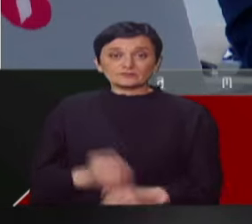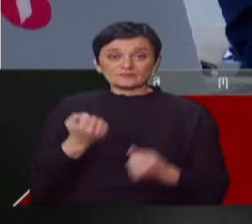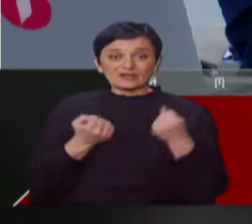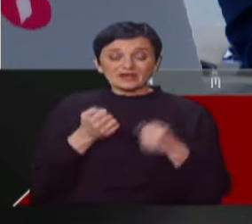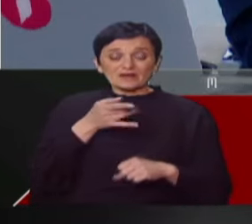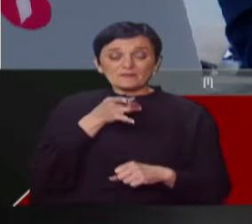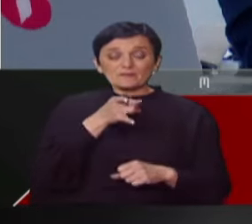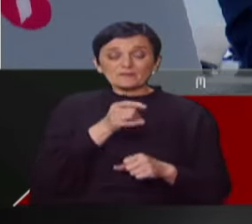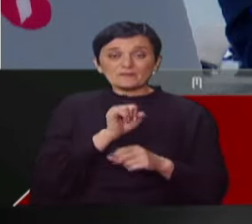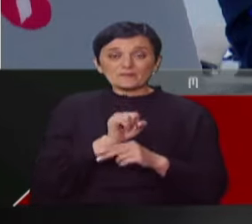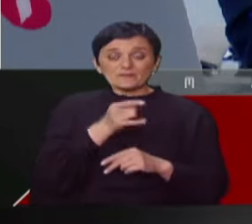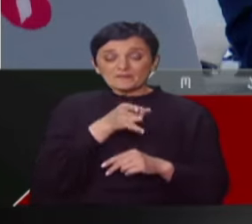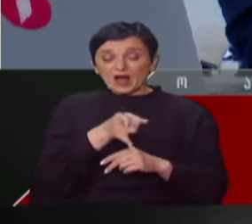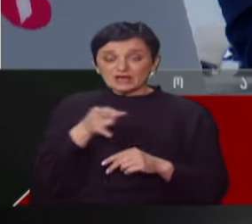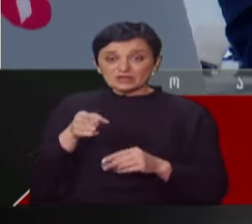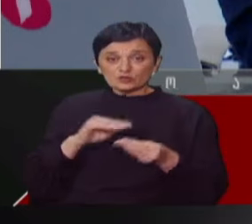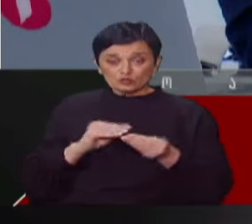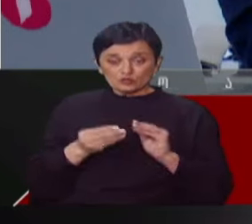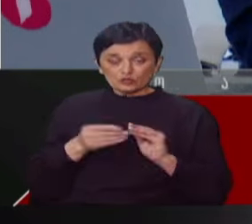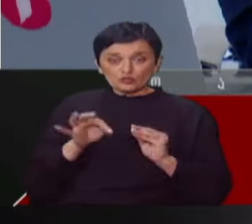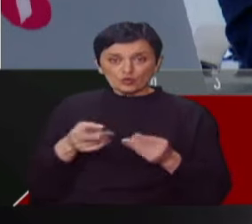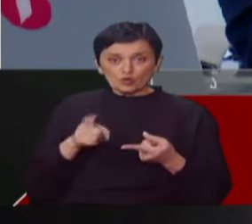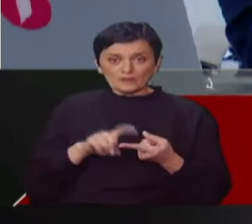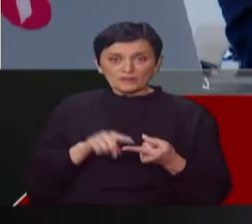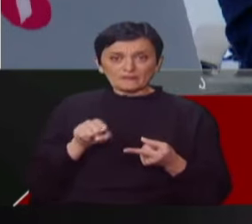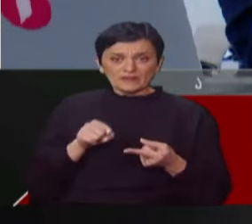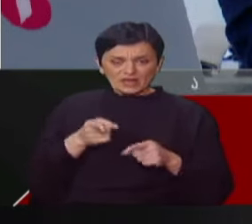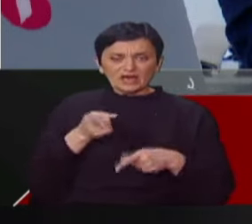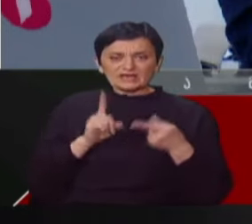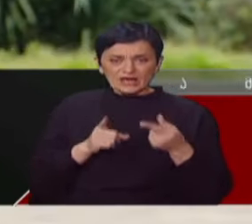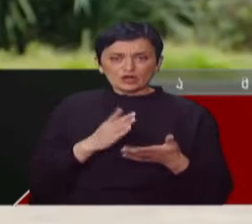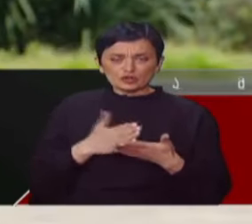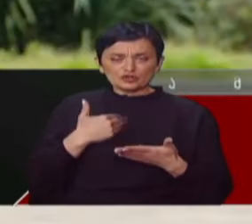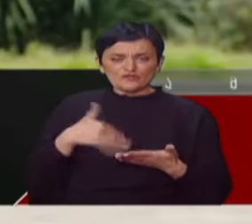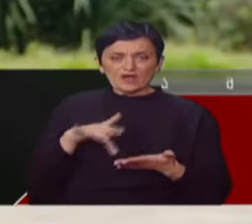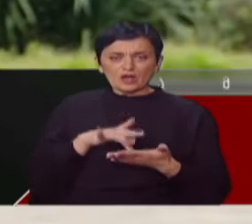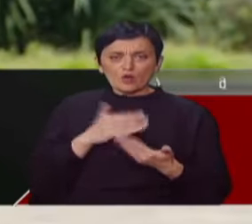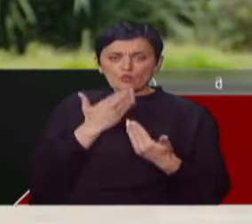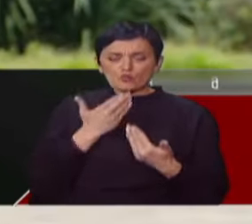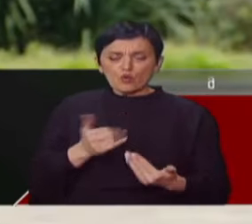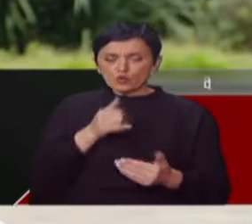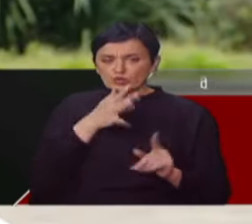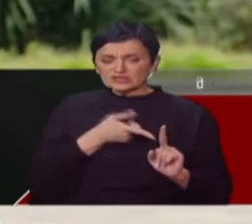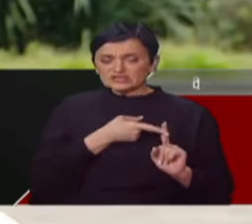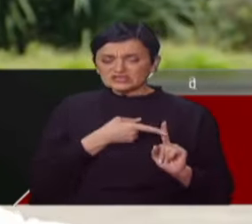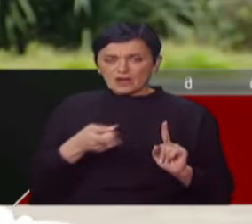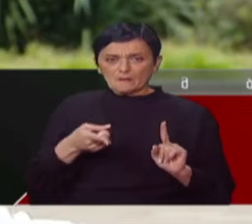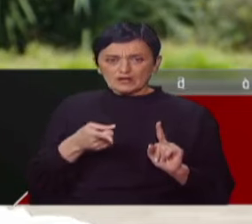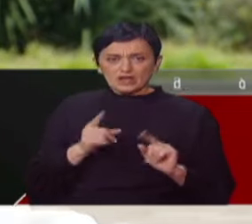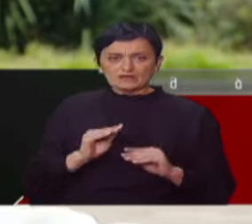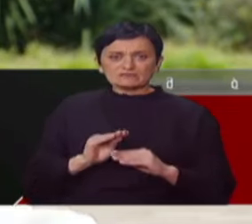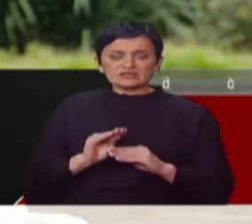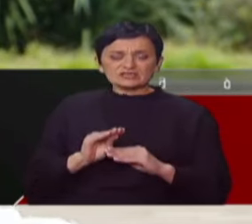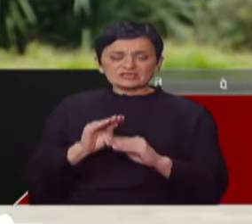პარკირების პრობლემატიკასთან დაკავშირებით, ამ გამოწვევასთან დაკავშირებით, ეს ნამდვილად და რეალურად დგას ჩვენს ქალაქში. ბოლო წლების განმავლობაში მზარდი